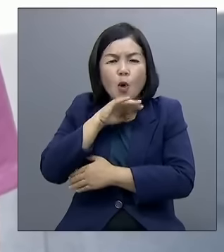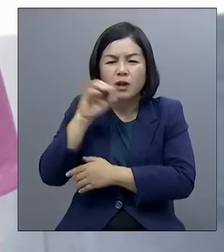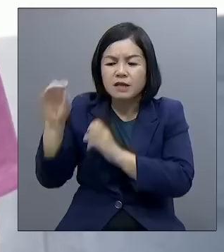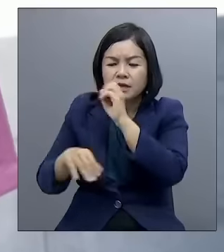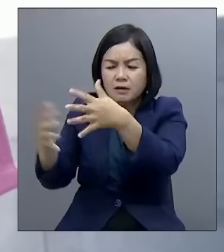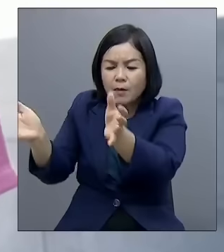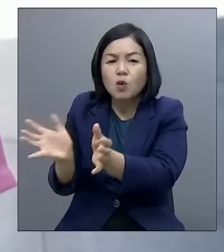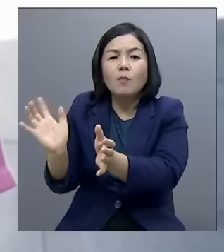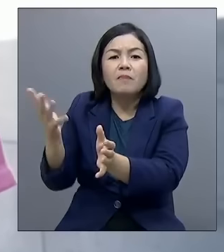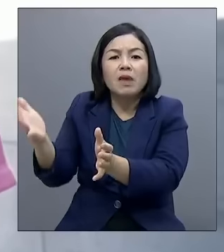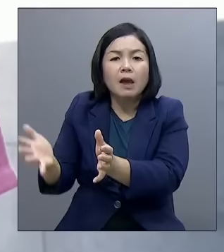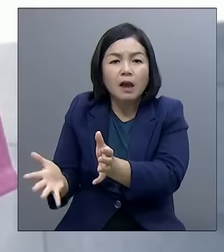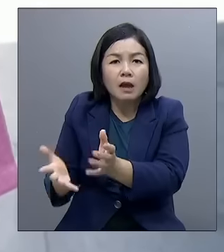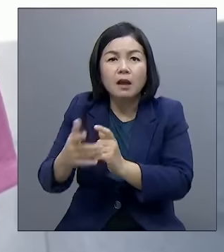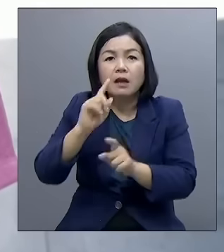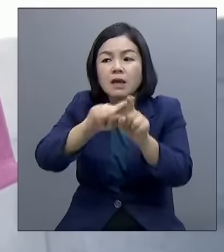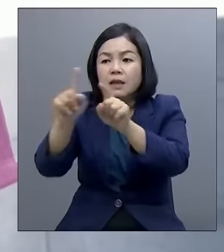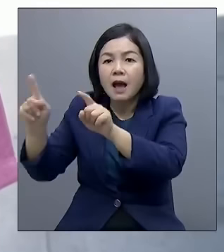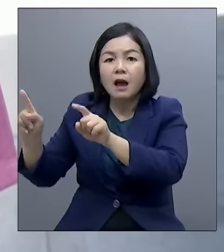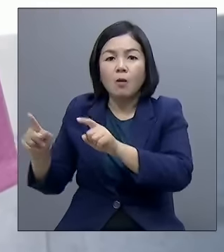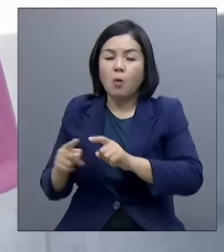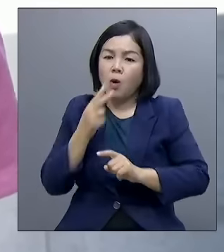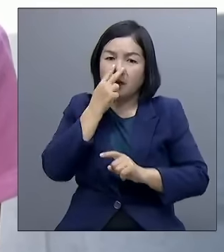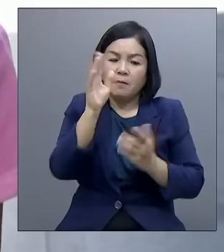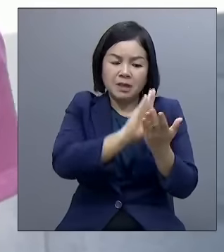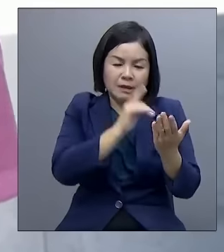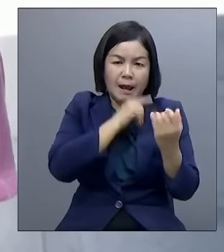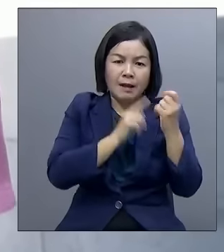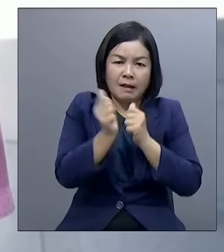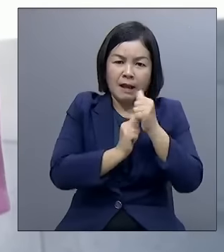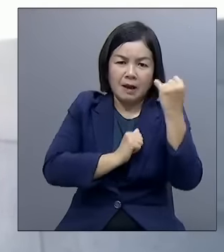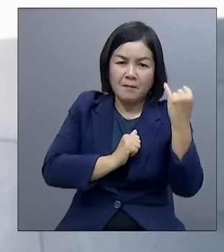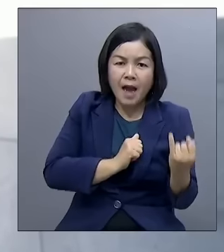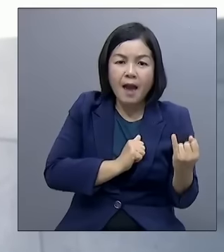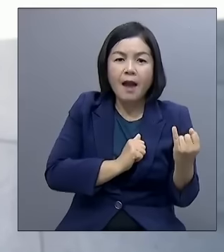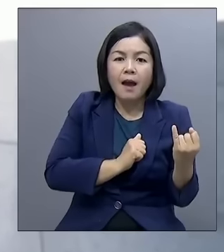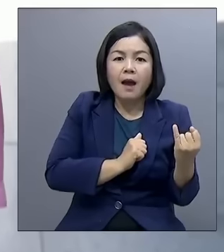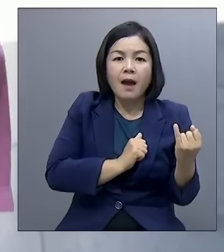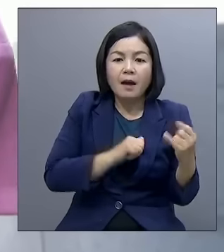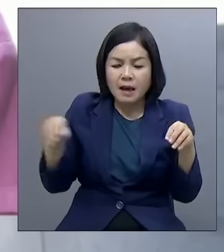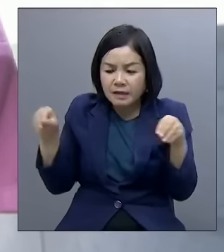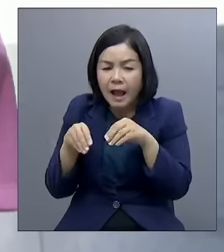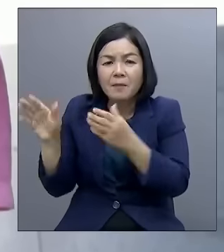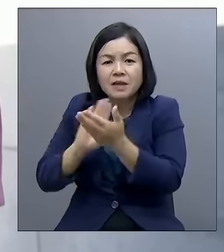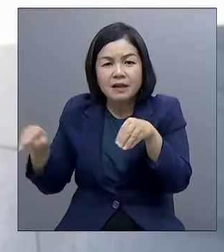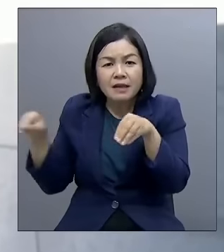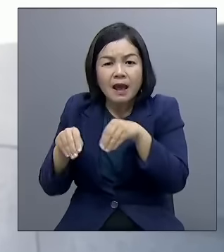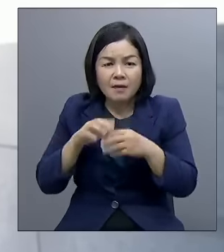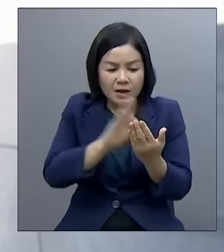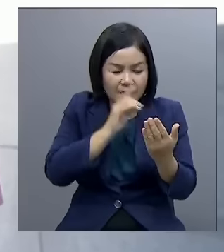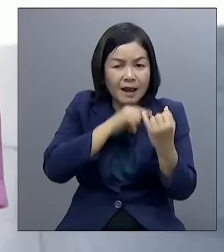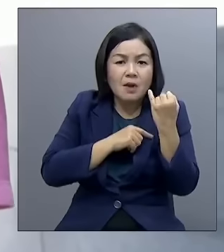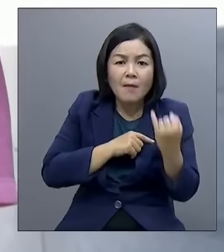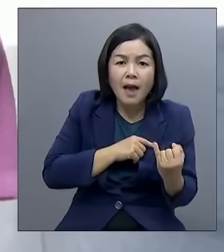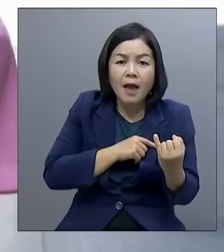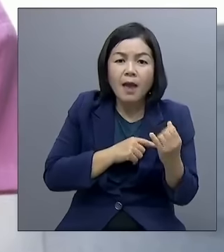องอื่นแล้วเมืองอื่นเรายังสู้ก็ไม่ได้เนาะแค่เมืองใกล้ๆประเทศใกล้ๆใช่ป่ะอย่างพว